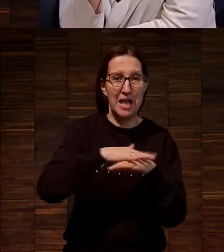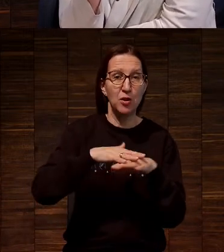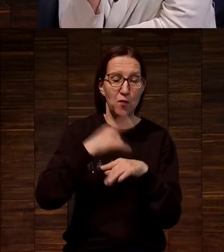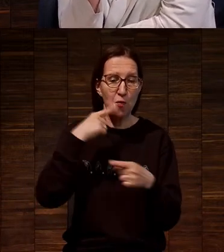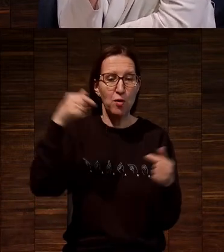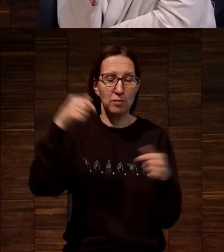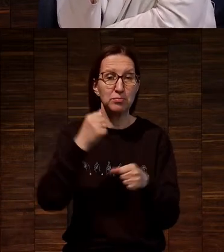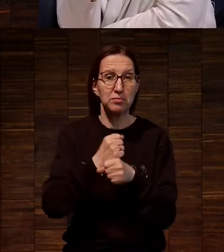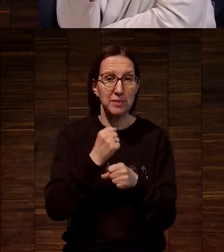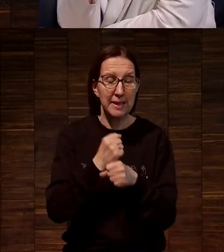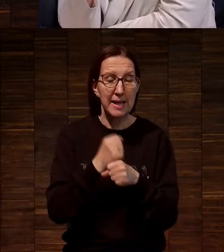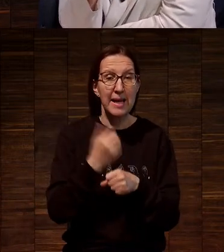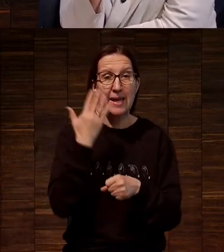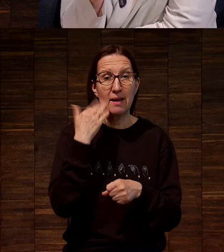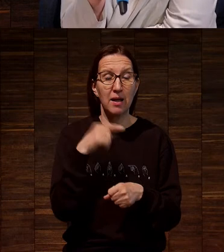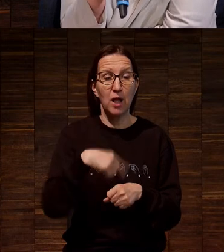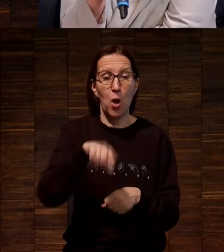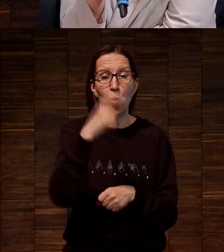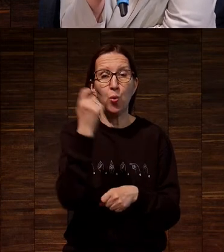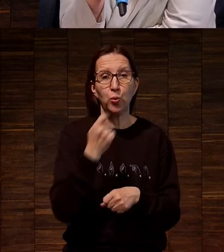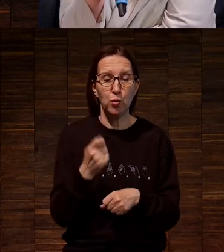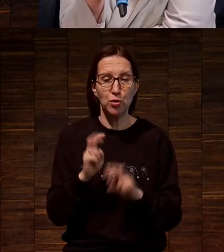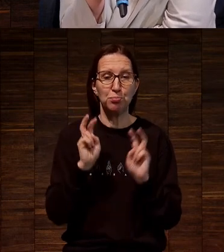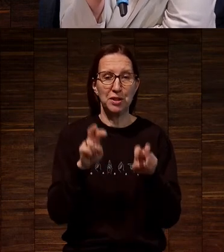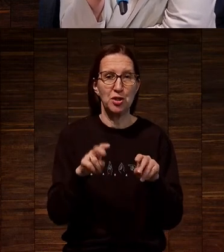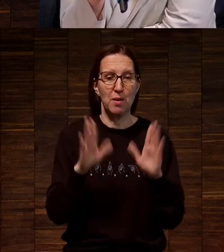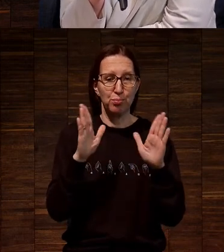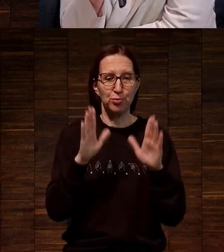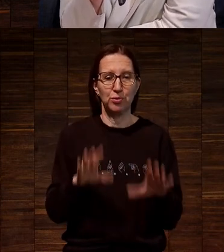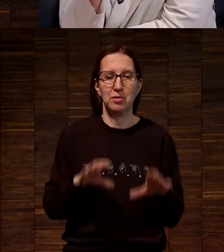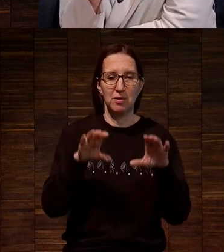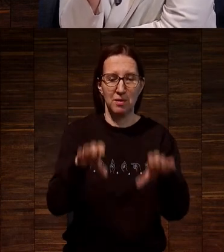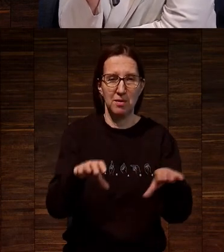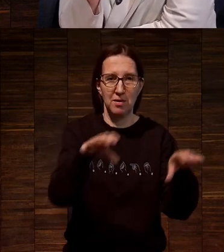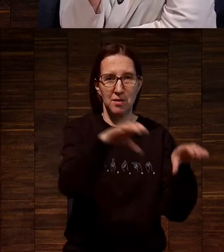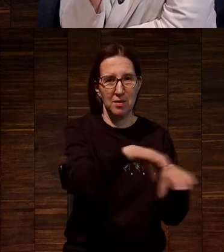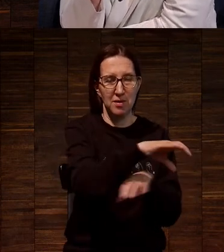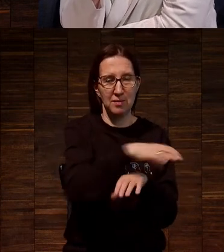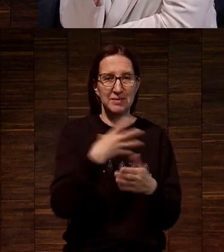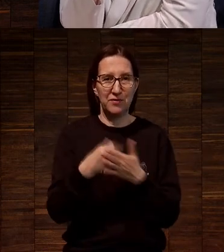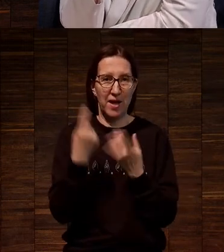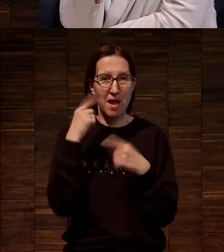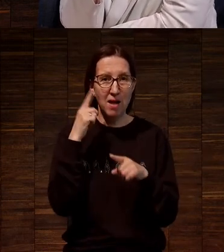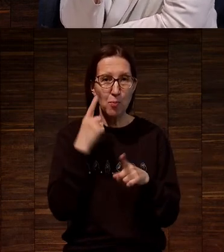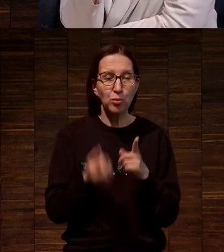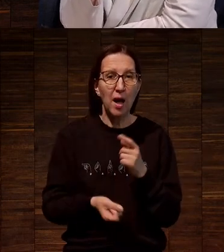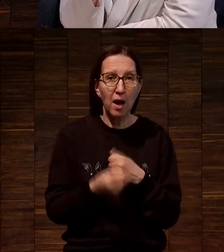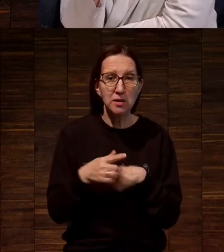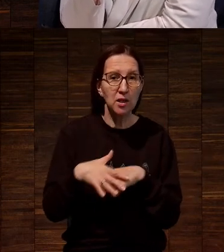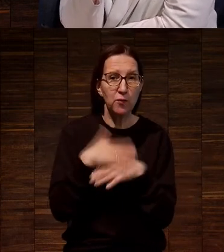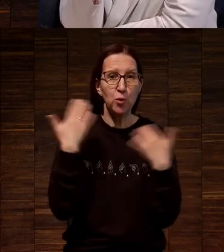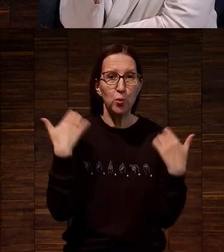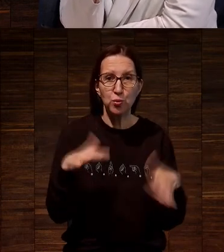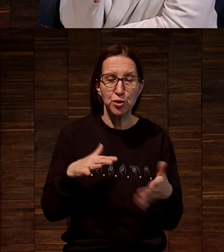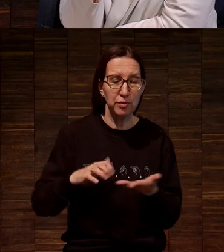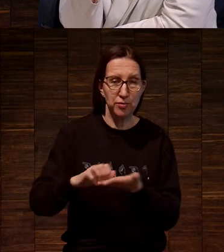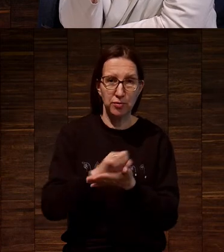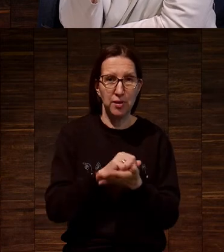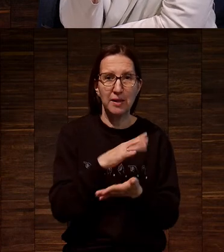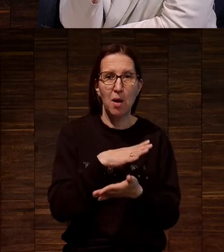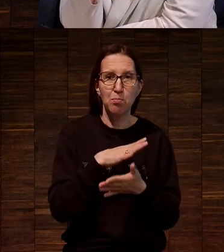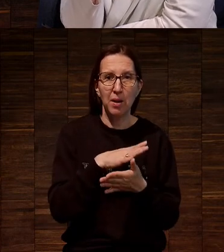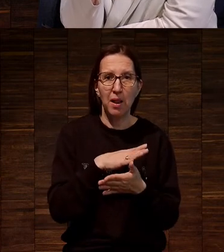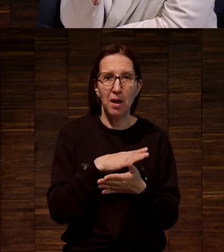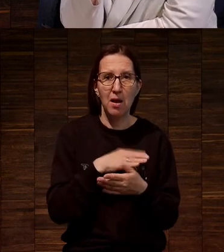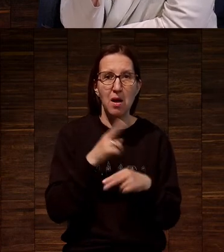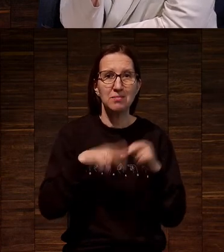найден. Но в какой-то момент, когда художники пришли инсталлировать свои работы, выяснилось, что от двора ничего не осталось. Нет, там была